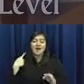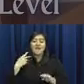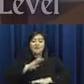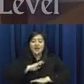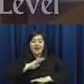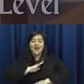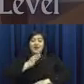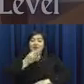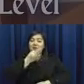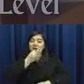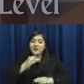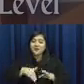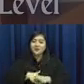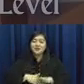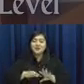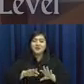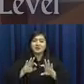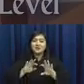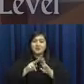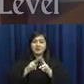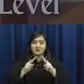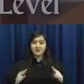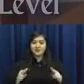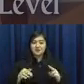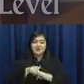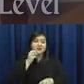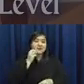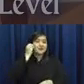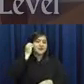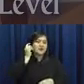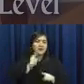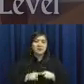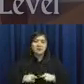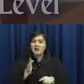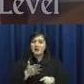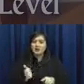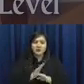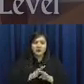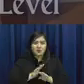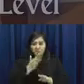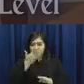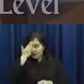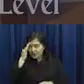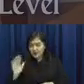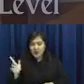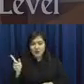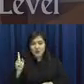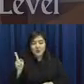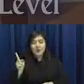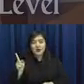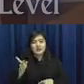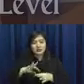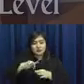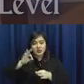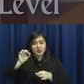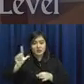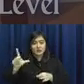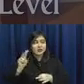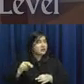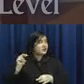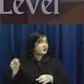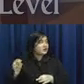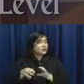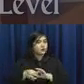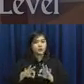ano ang kay pangangailangan pa ng iyong pamilya. Yeah. Kapatid, hindi naman sa kawalan ng bigas kaya may problema sa loob